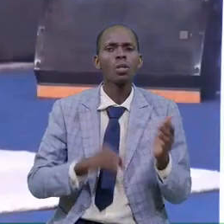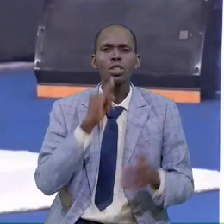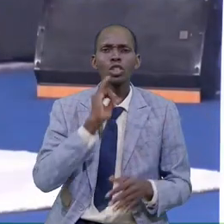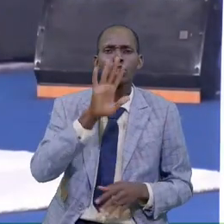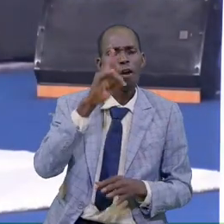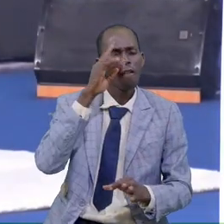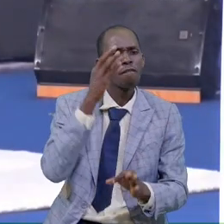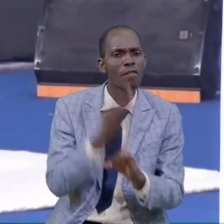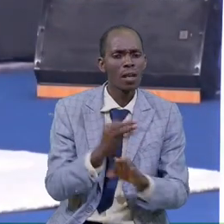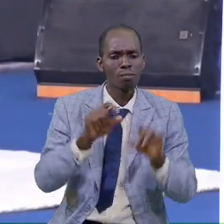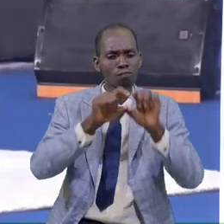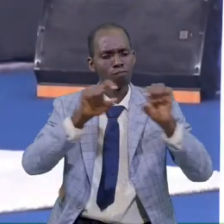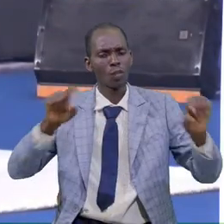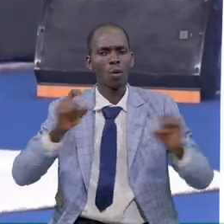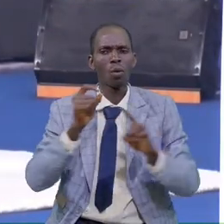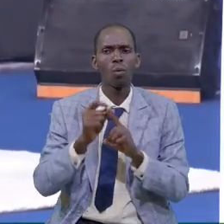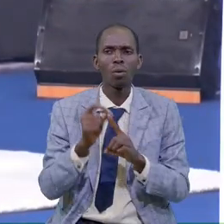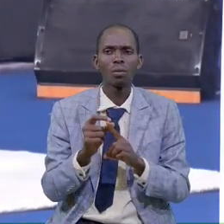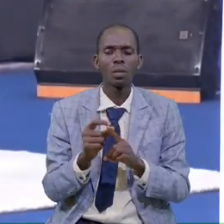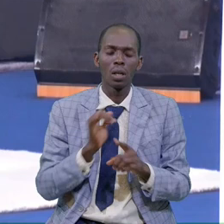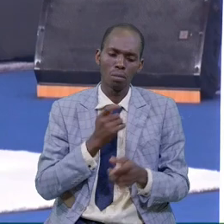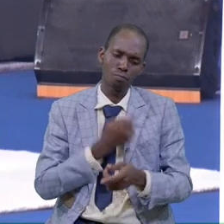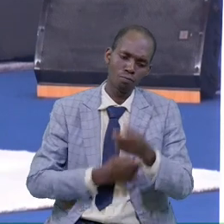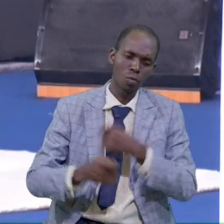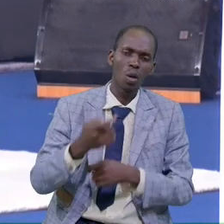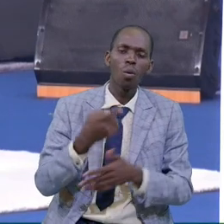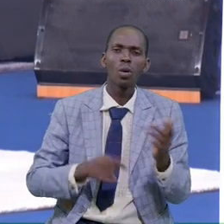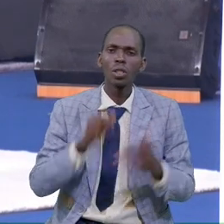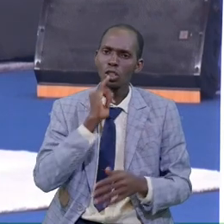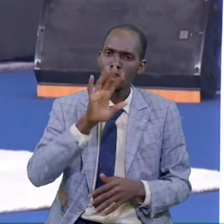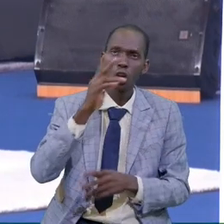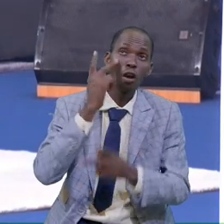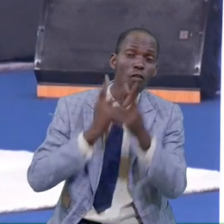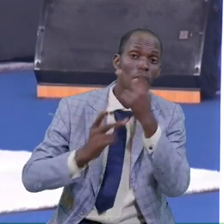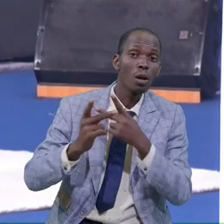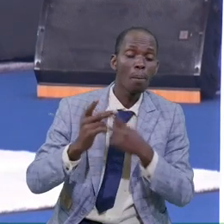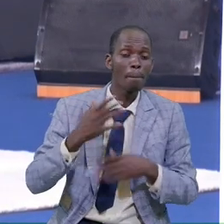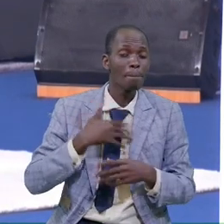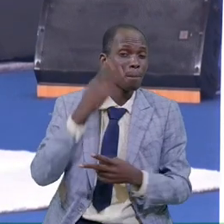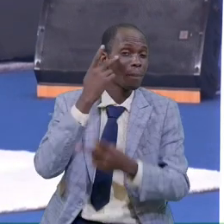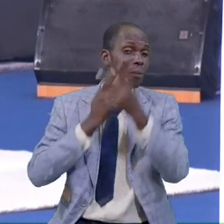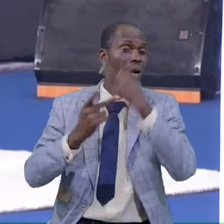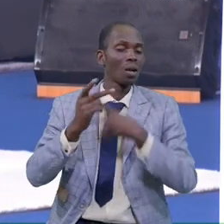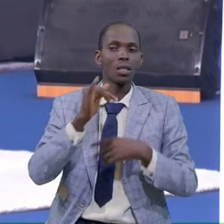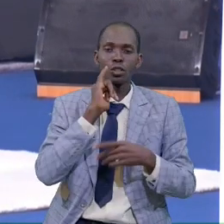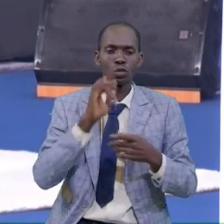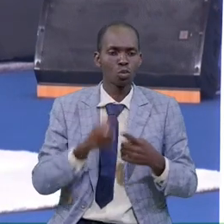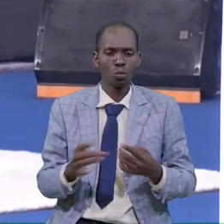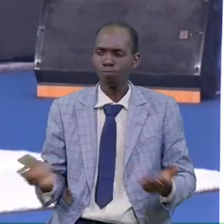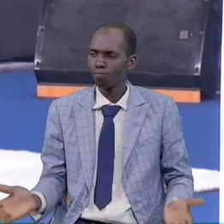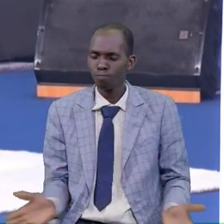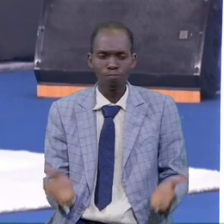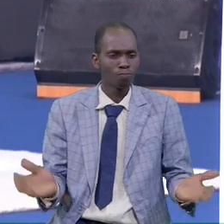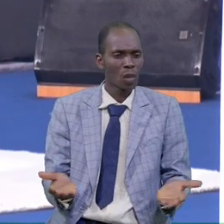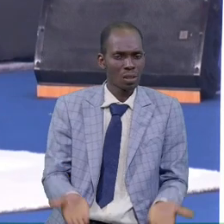foi? Quelle est ta vision? Ma vision, c'est de susciter des gens plus grands